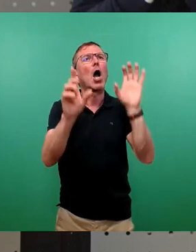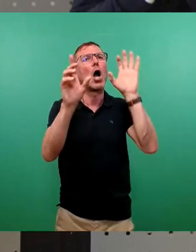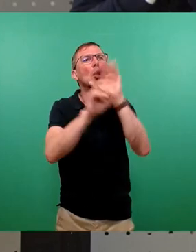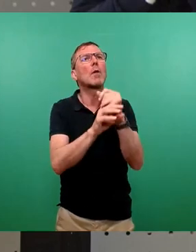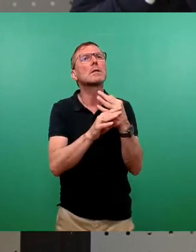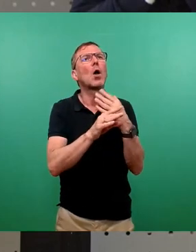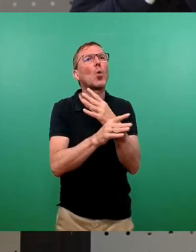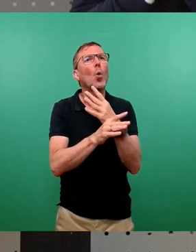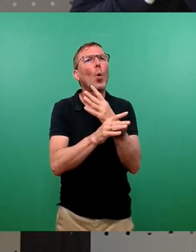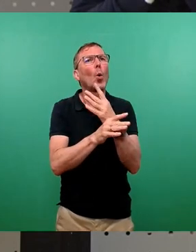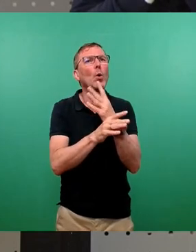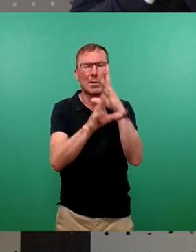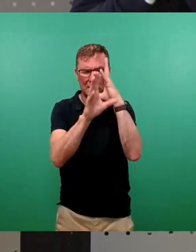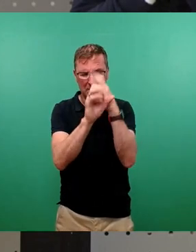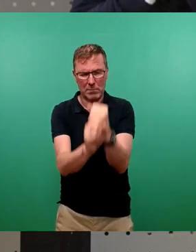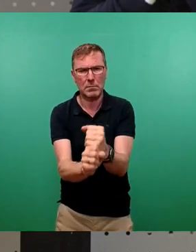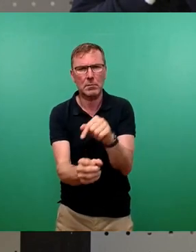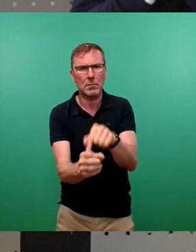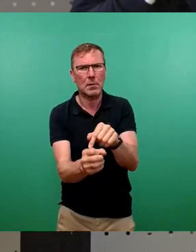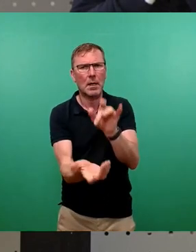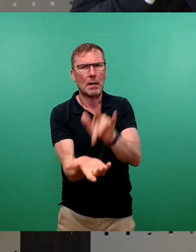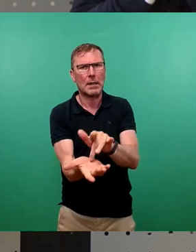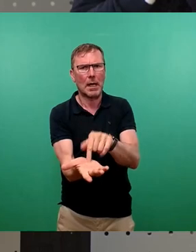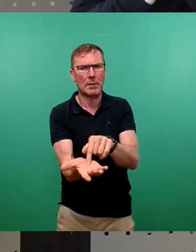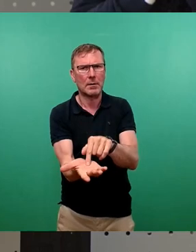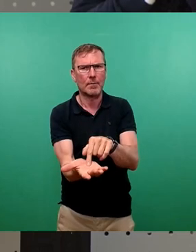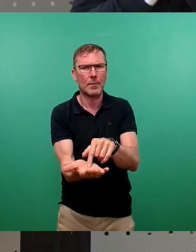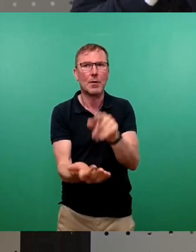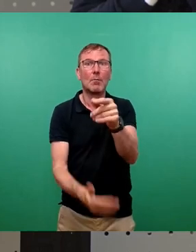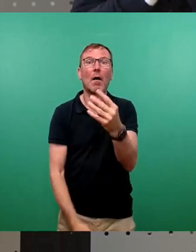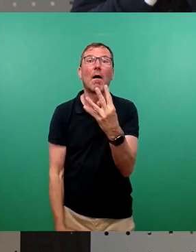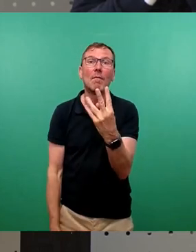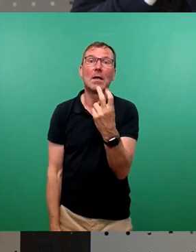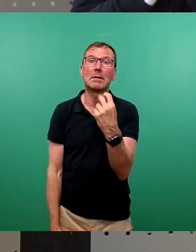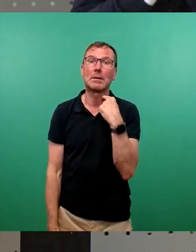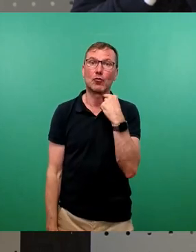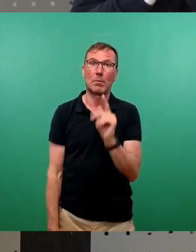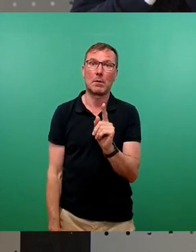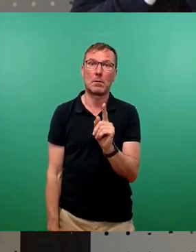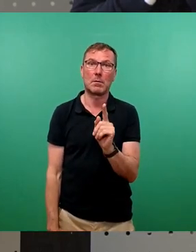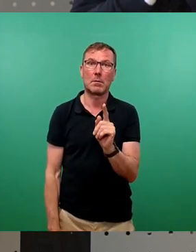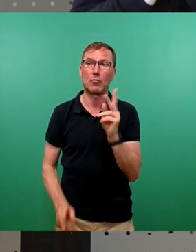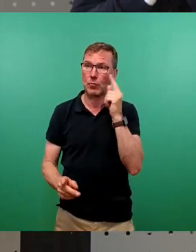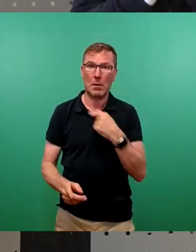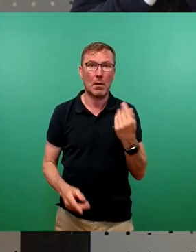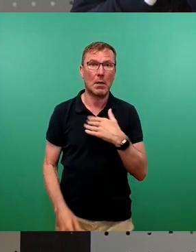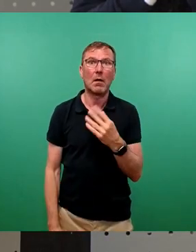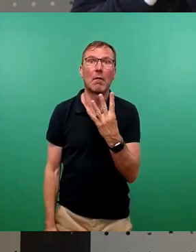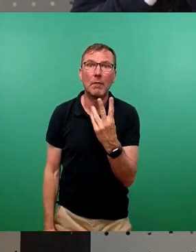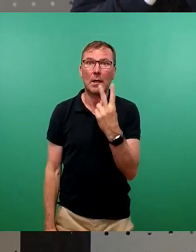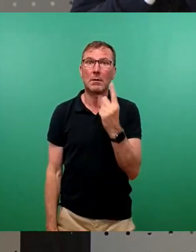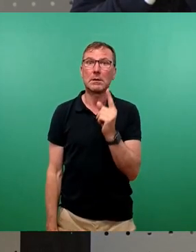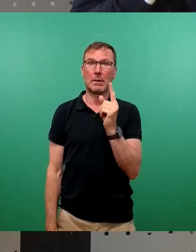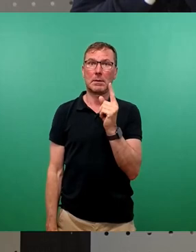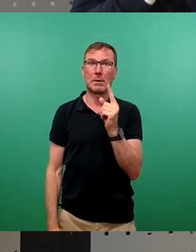Kernkoalition zusammenschrumpft, die, ich möchte daran erinnern, über 24 Stimmen in diesem Stadtrat verfügt, der insgesamt